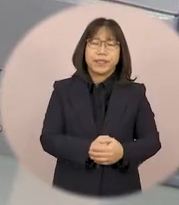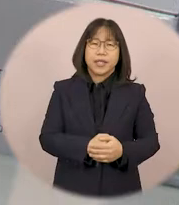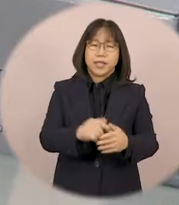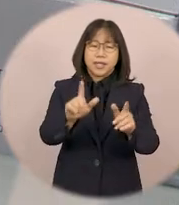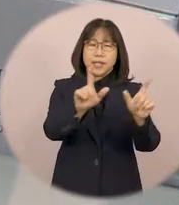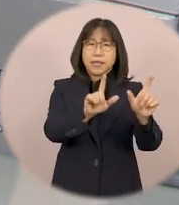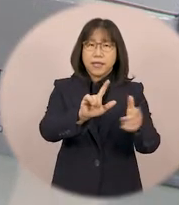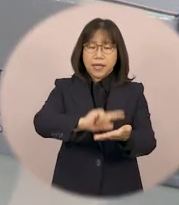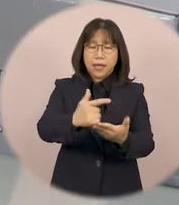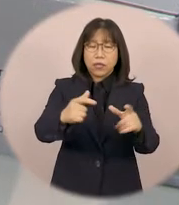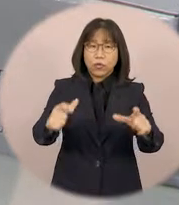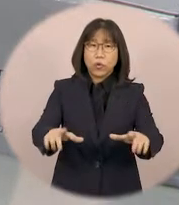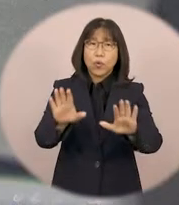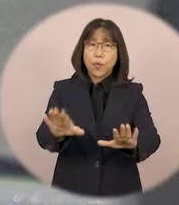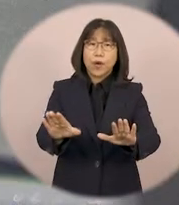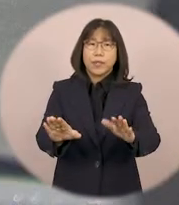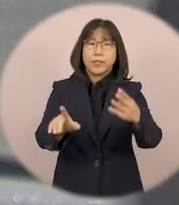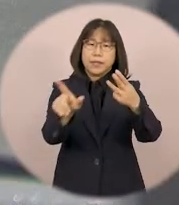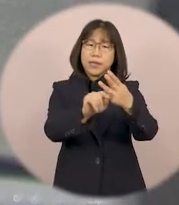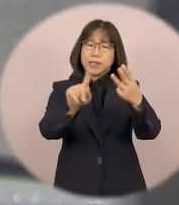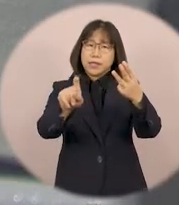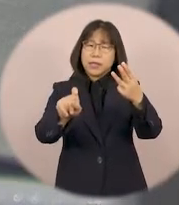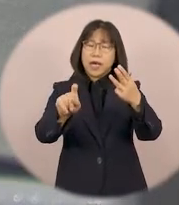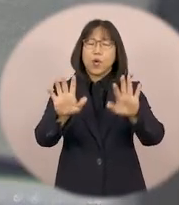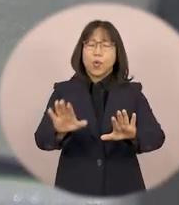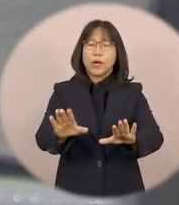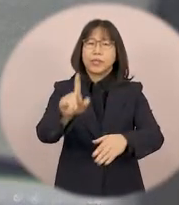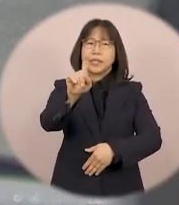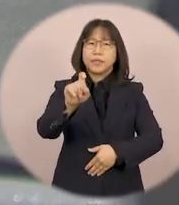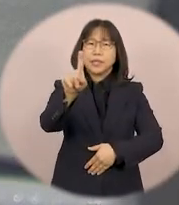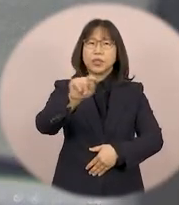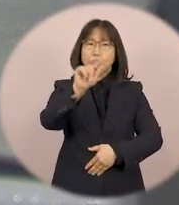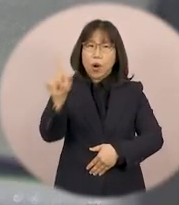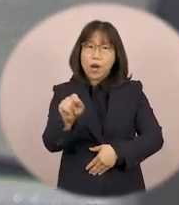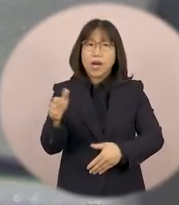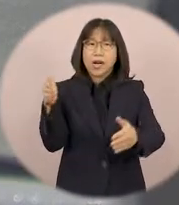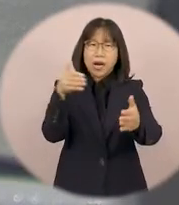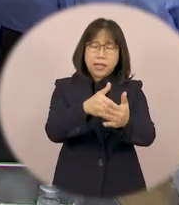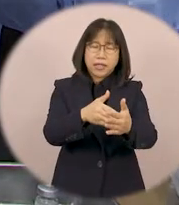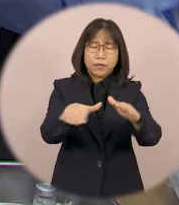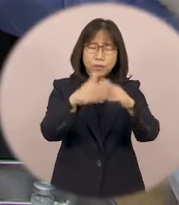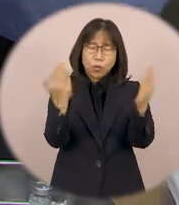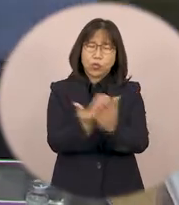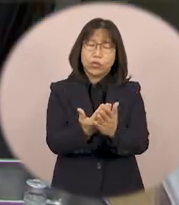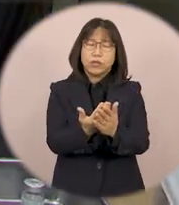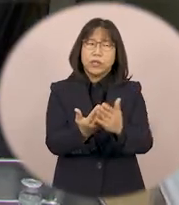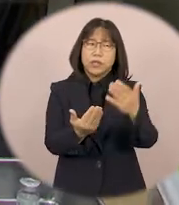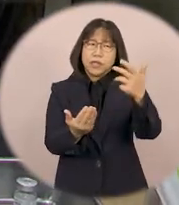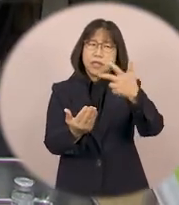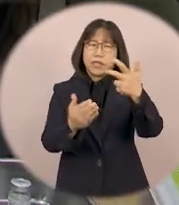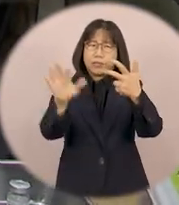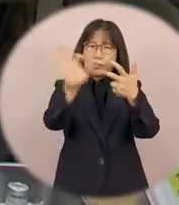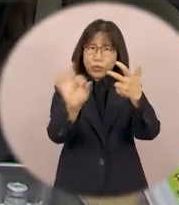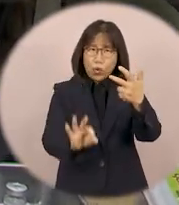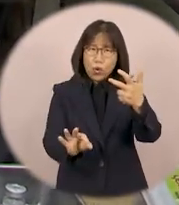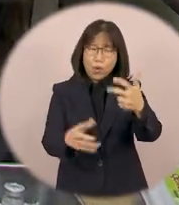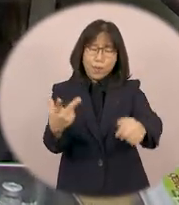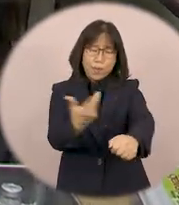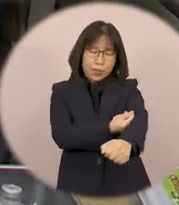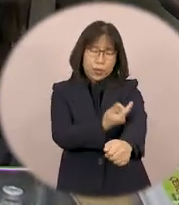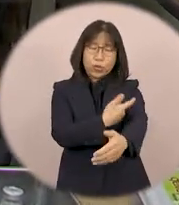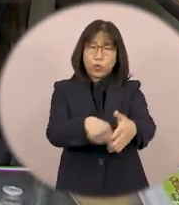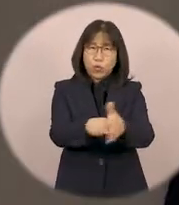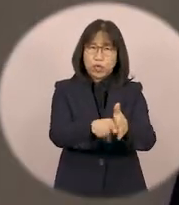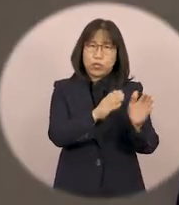한편 강성훈은 오는 11월까지 국민의 70% 가 접종을 마치는 것을 목표로 하고 있으며 남은 기간